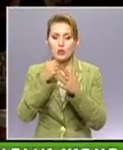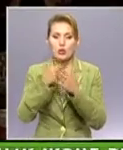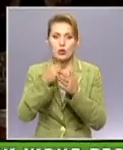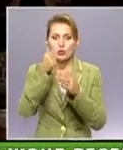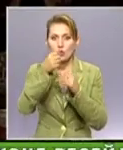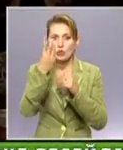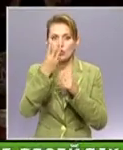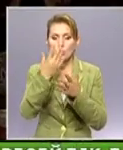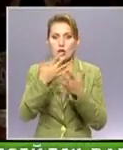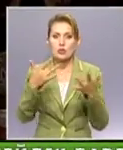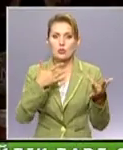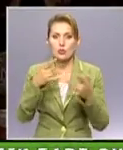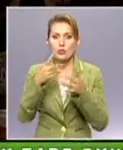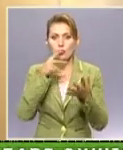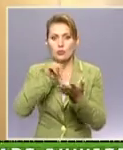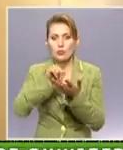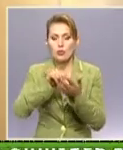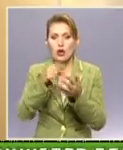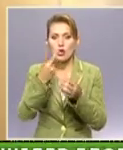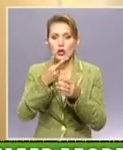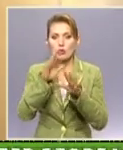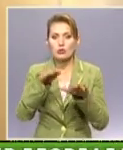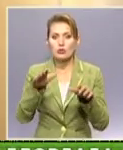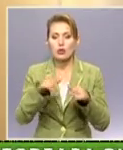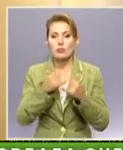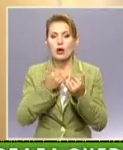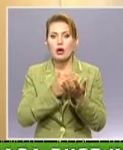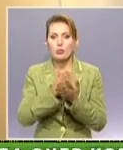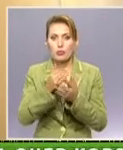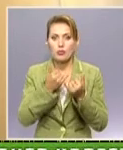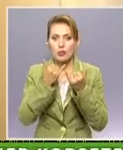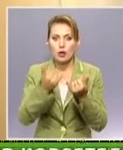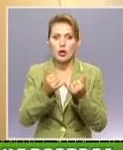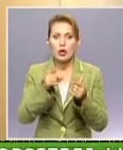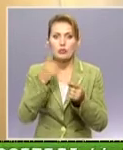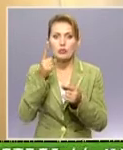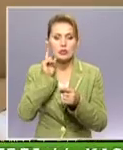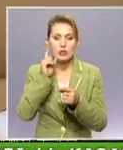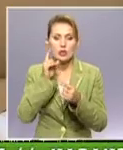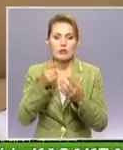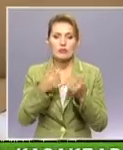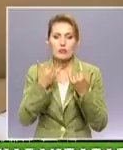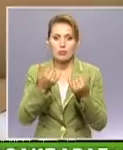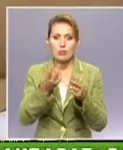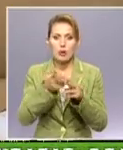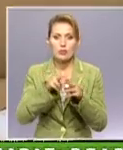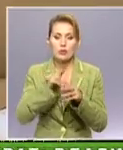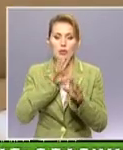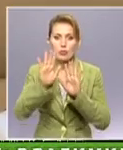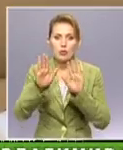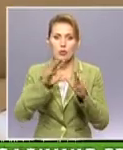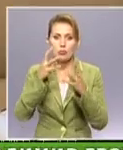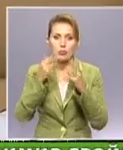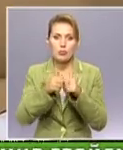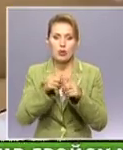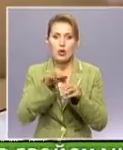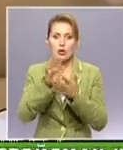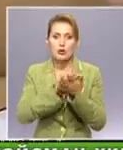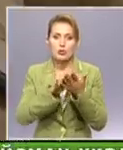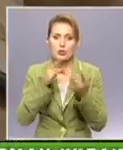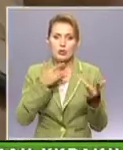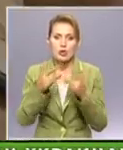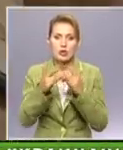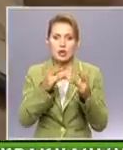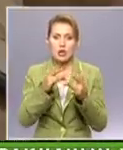3 туындының тұсауы кесілмек. Оның екеуі бүлдіршіндерге бағытталған болса, біреуі жасталғамайды. Ал қойылымды сахналаудың саны жағынан ешқандай театрға